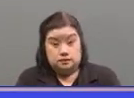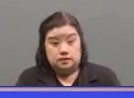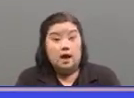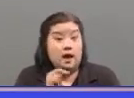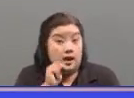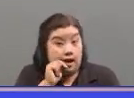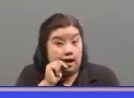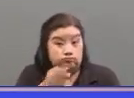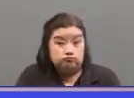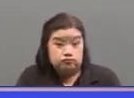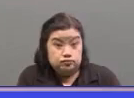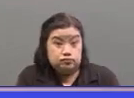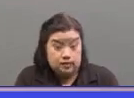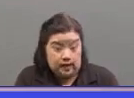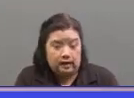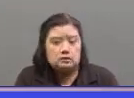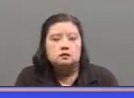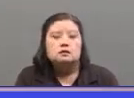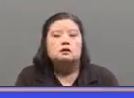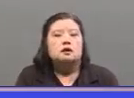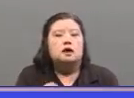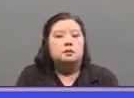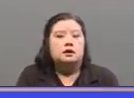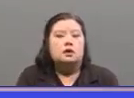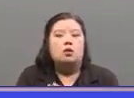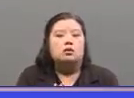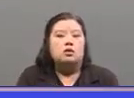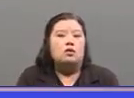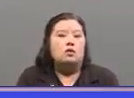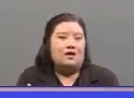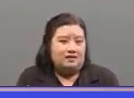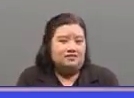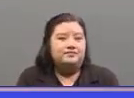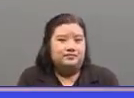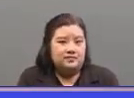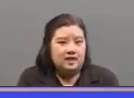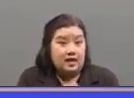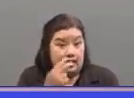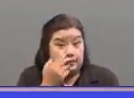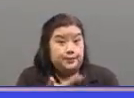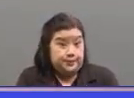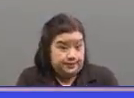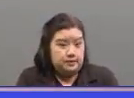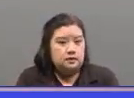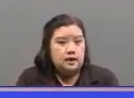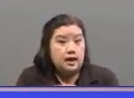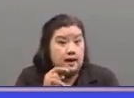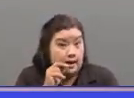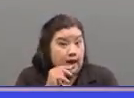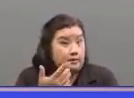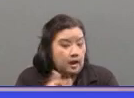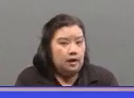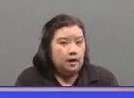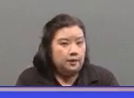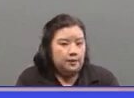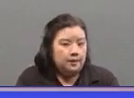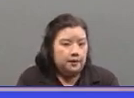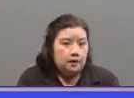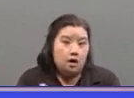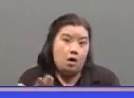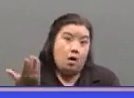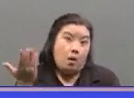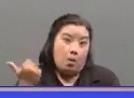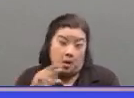ข้องก็มีมาตรการเตรียมพร้อมรับมือไว้อยู่แล้วนะคะแต่ทีนี้นะคะในส่วนของภาคประชาชนเองนะคะเขามีการปรับตัวกับเหตุการณ์ที่